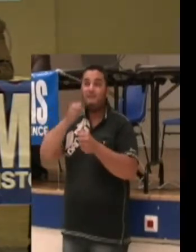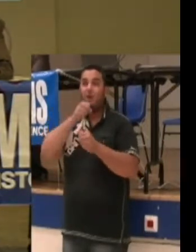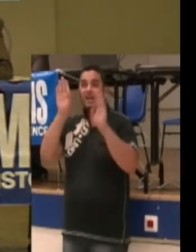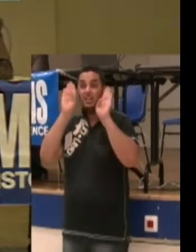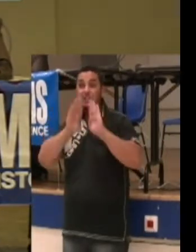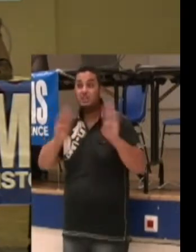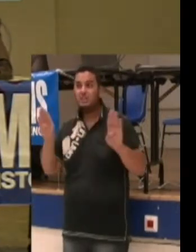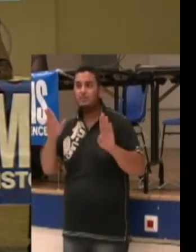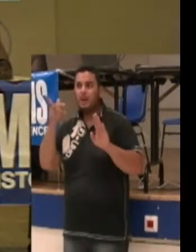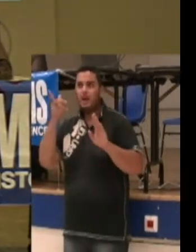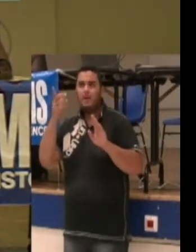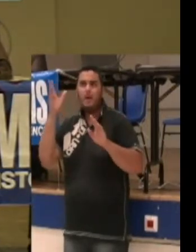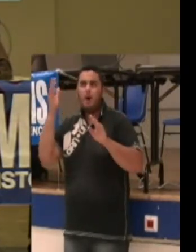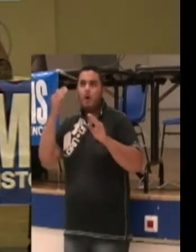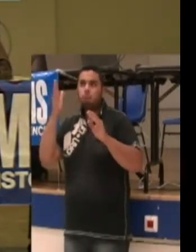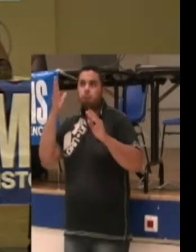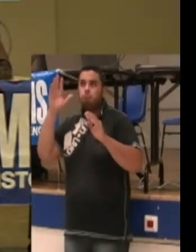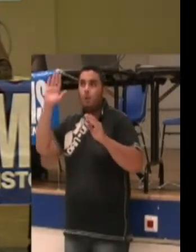Pharaon était un dictateur.